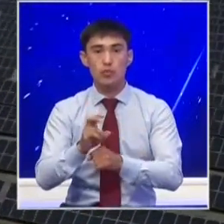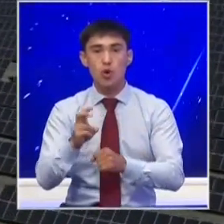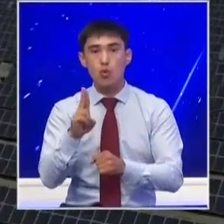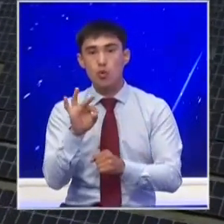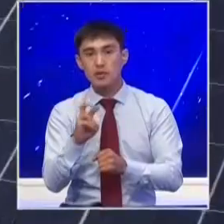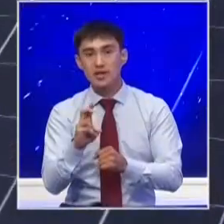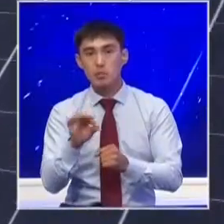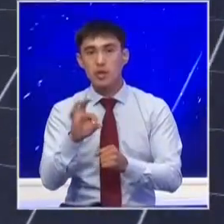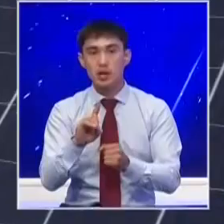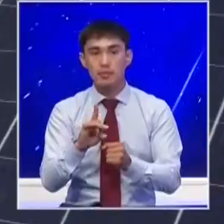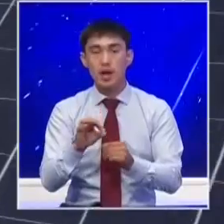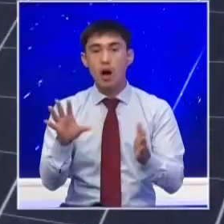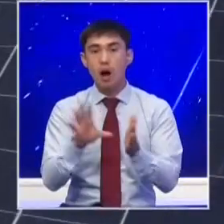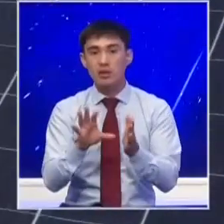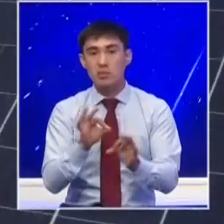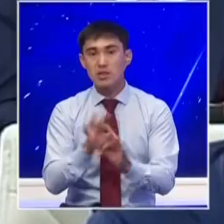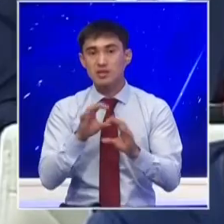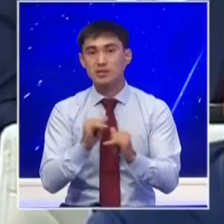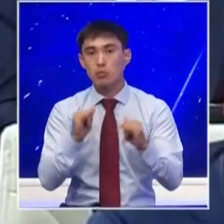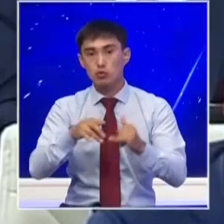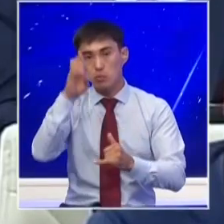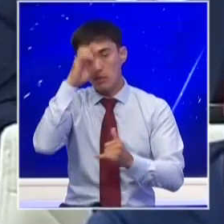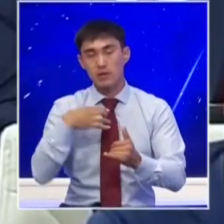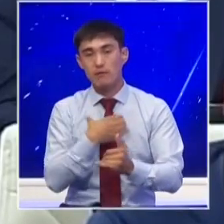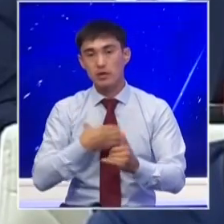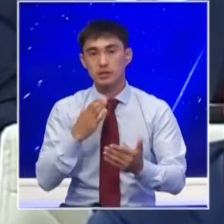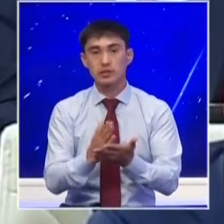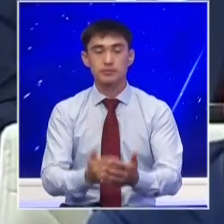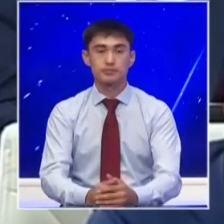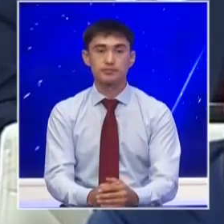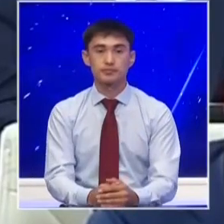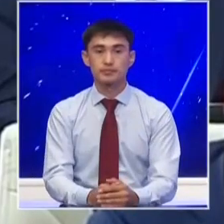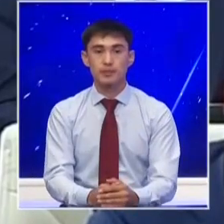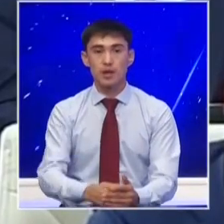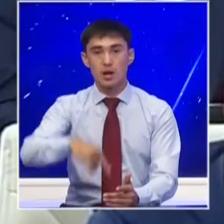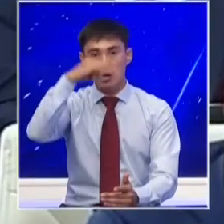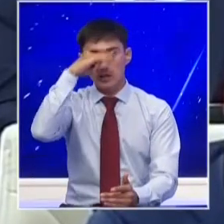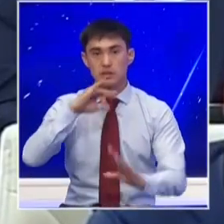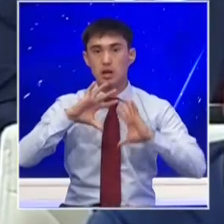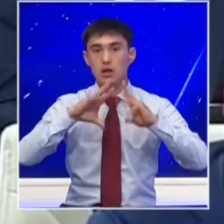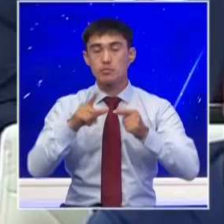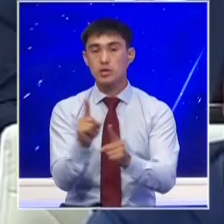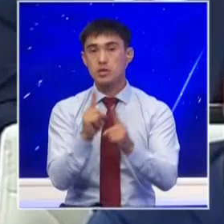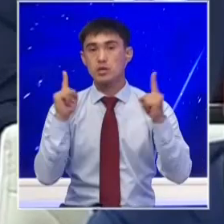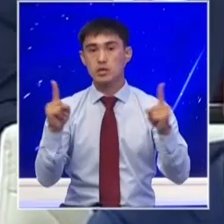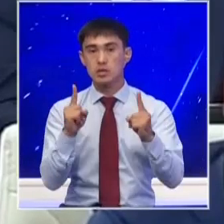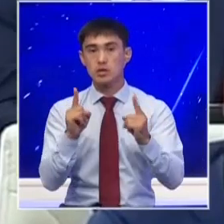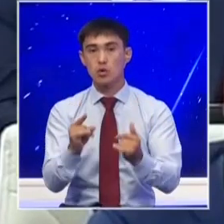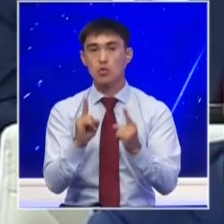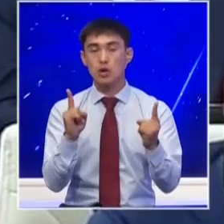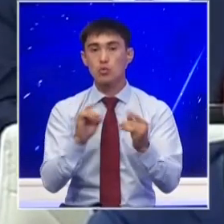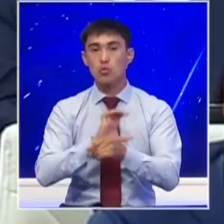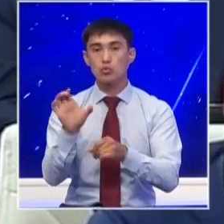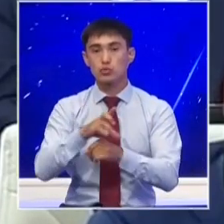көшу, атом энергетикасын дамыту мемлекеттік маңызға ие. Қазақстан әлемдегі ең ірі уран